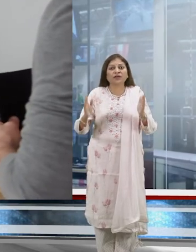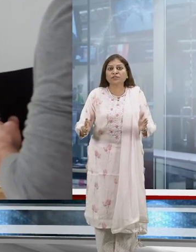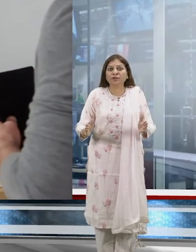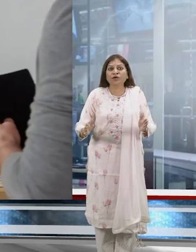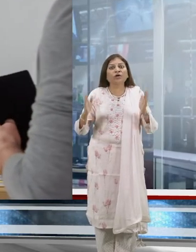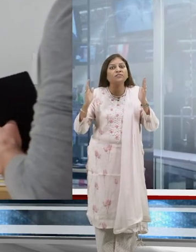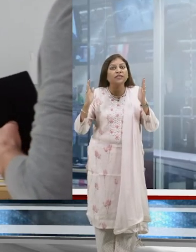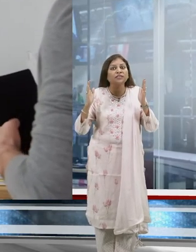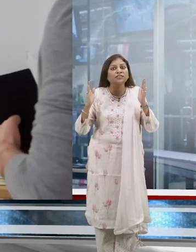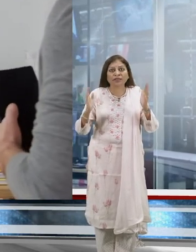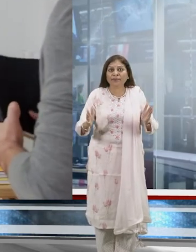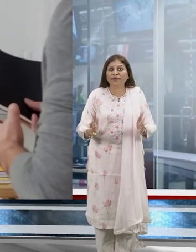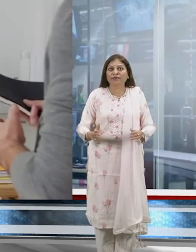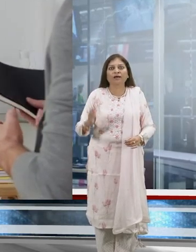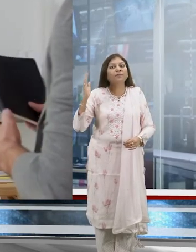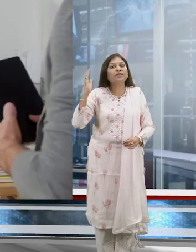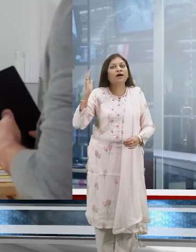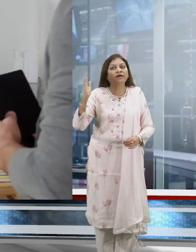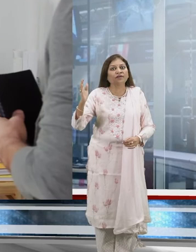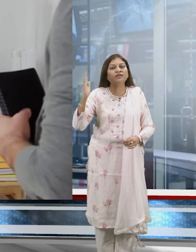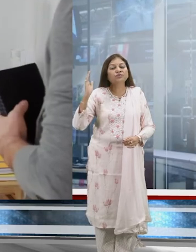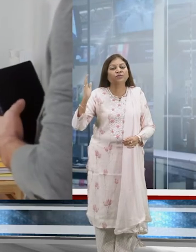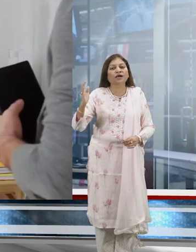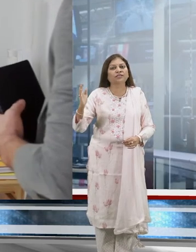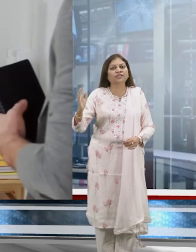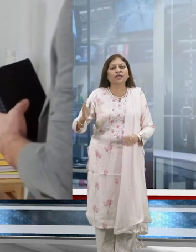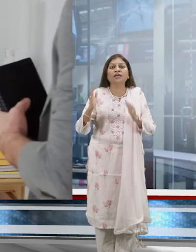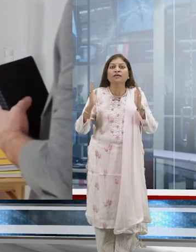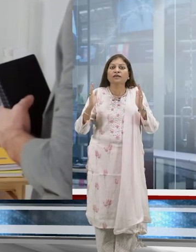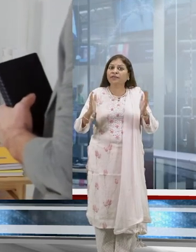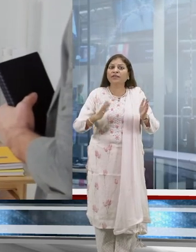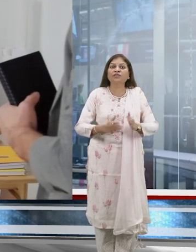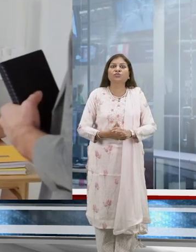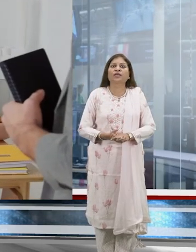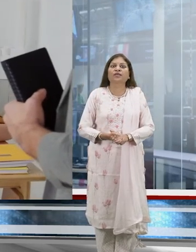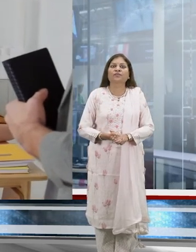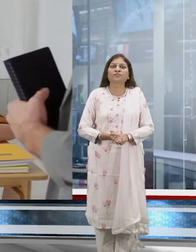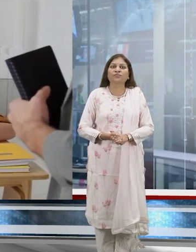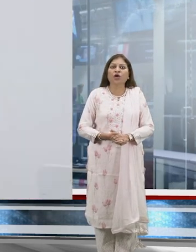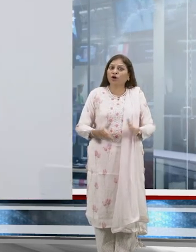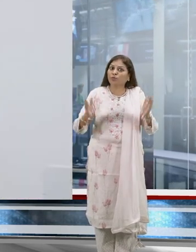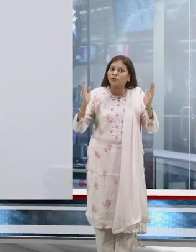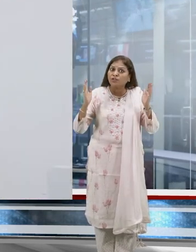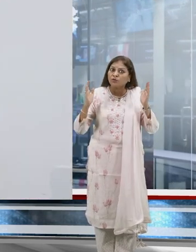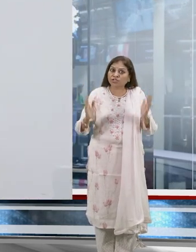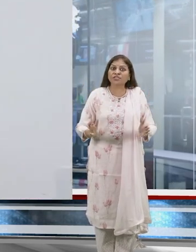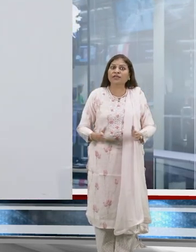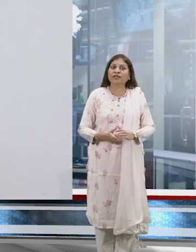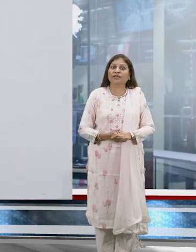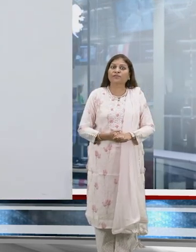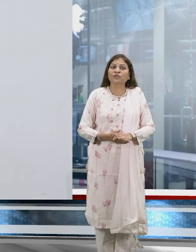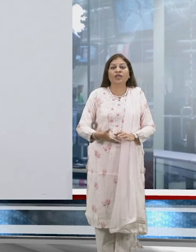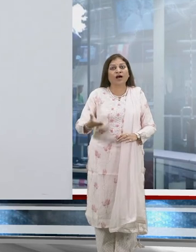सही वक्त पर और सही जगह पर अपनी आवाज उठाने से कभी नहीं चूकेंगे और पूरी